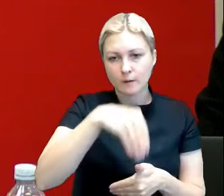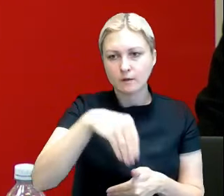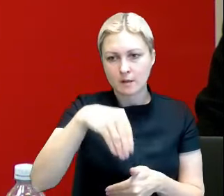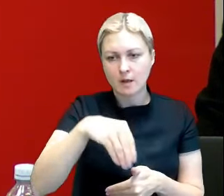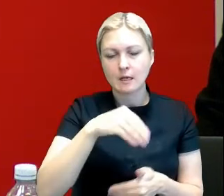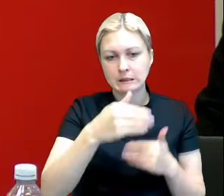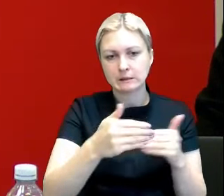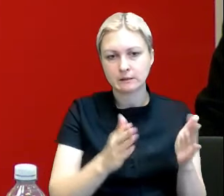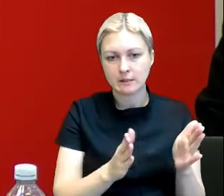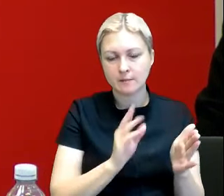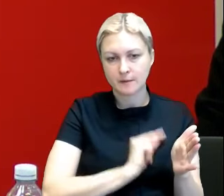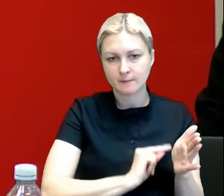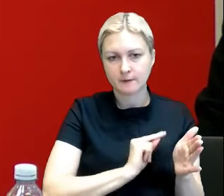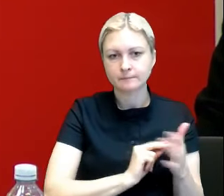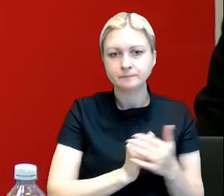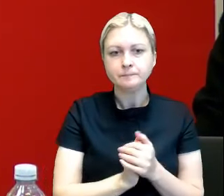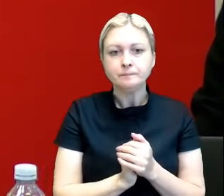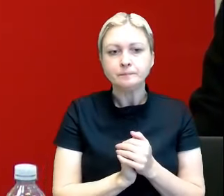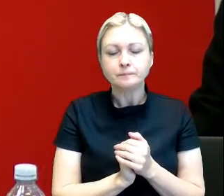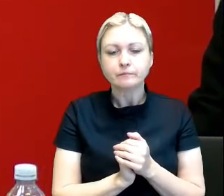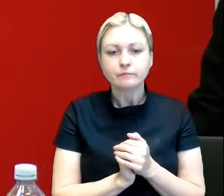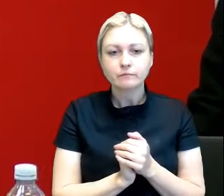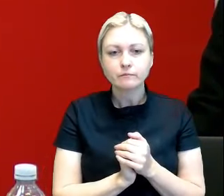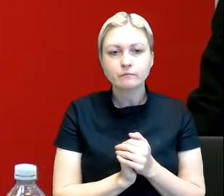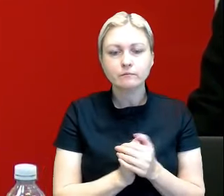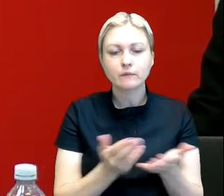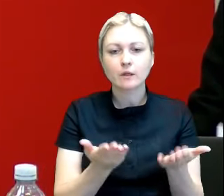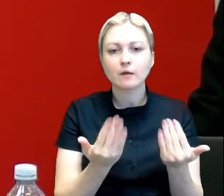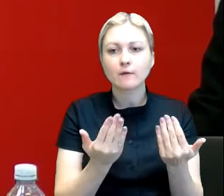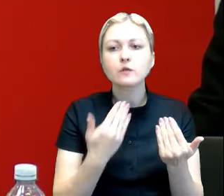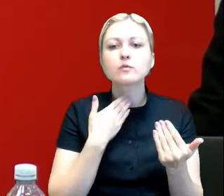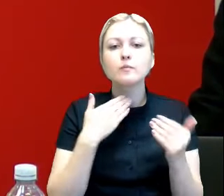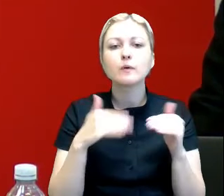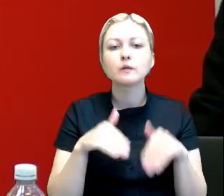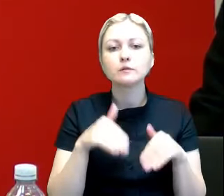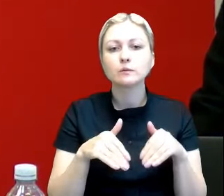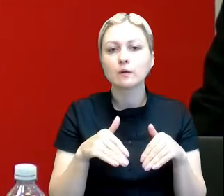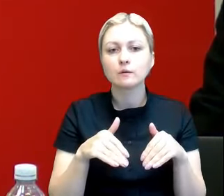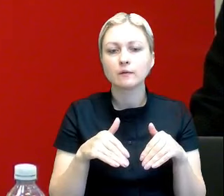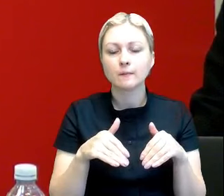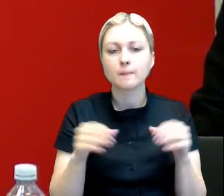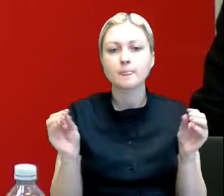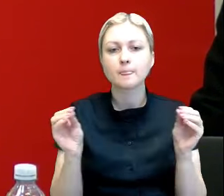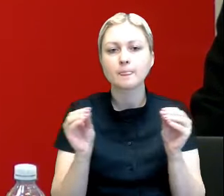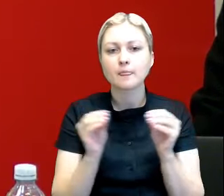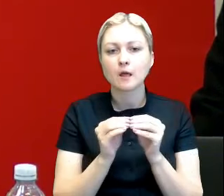sistemą taip kviečiu kolegos balsuoti 10 darbotvarkė